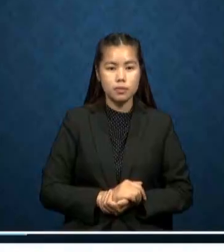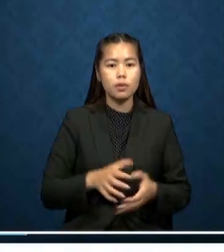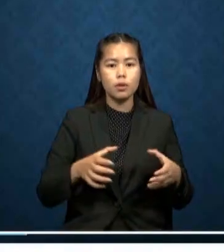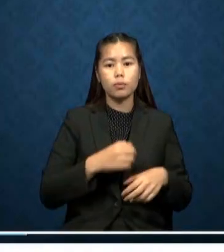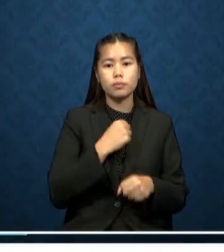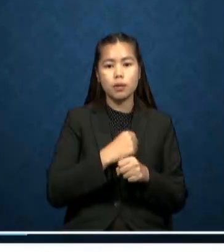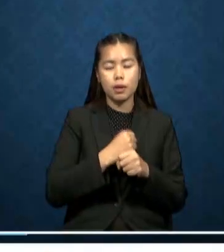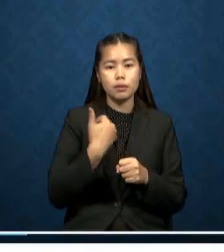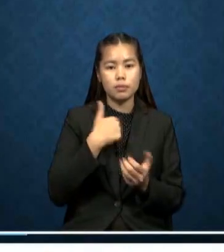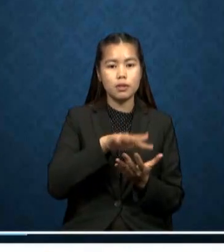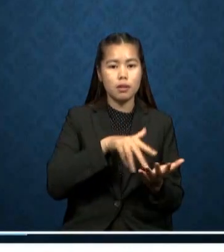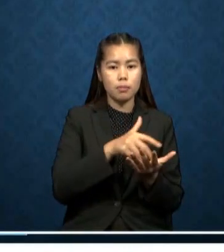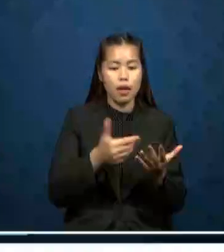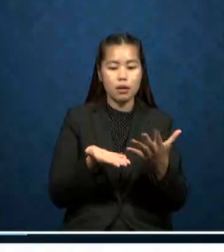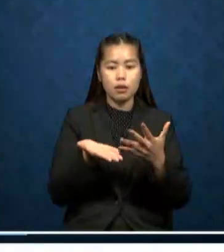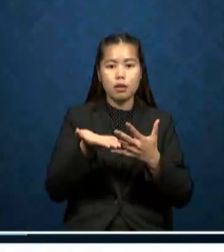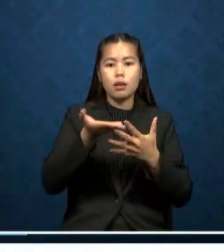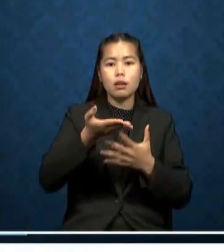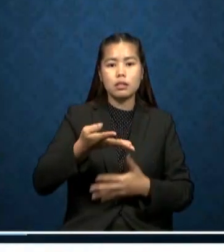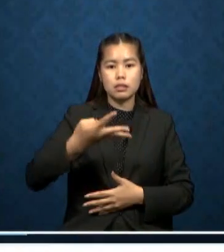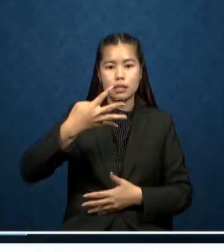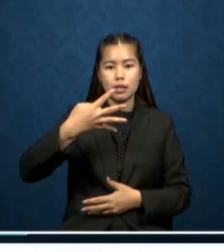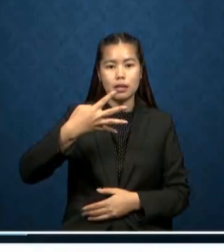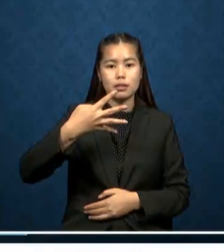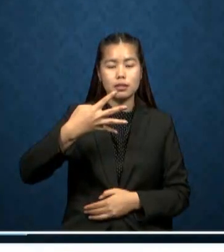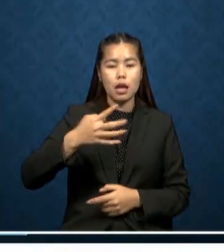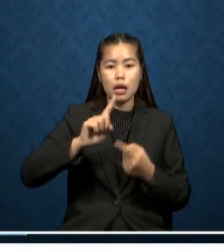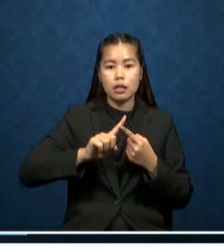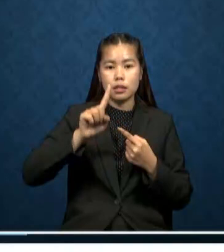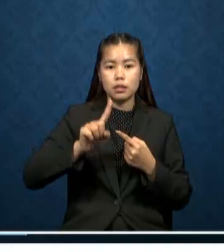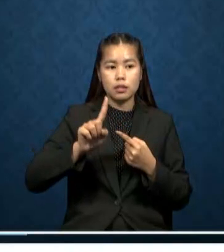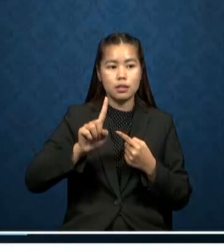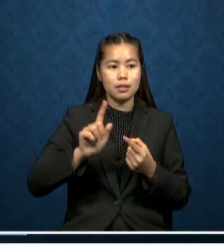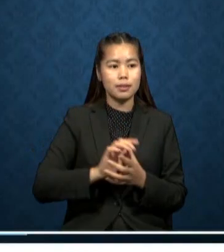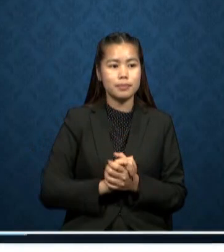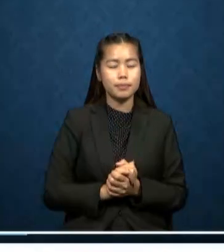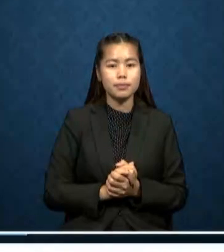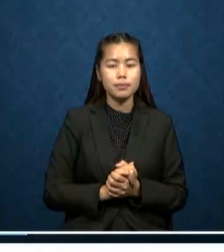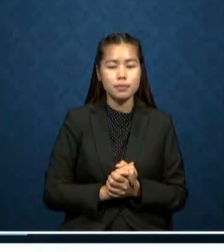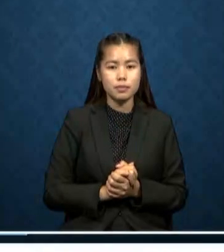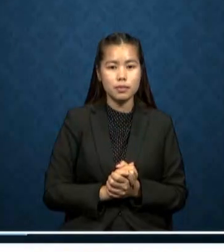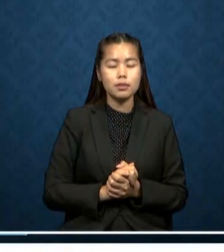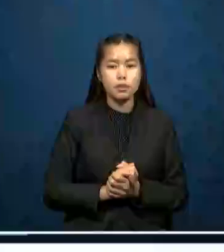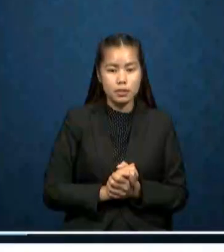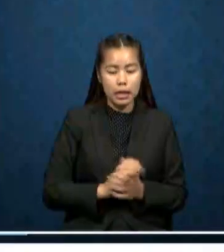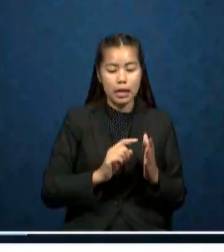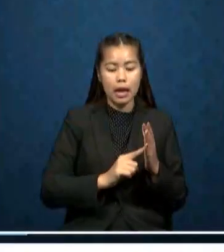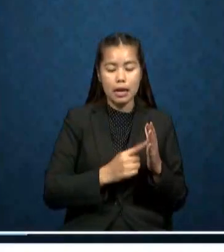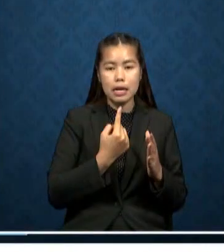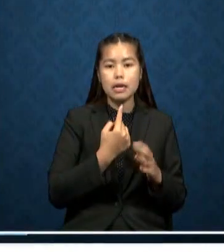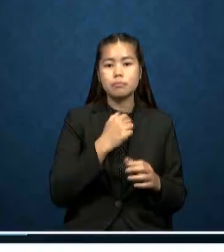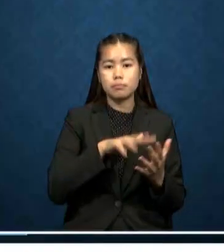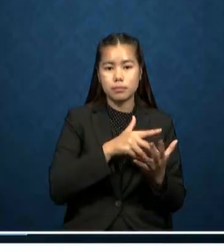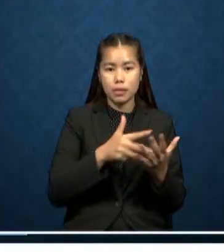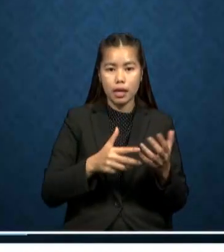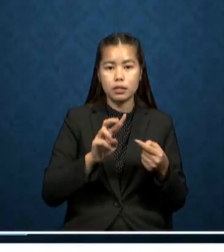กำหนดแผนการดำเนินงานเป็น 4ขั้นขั้นที่ 1คือการปักหมุดกรุยทางเป็นการเตรียมการขั้นต้นขั้น